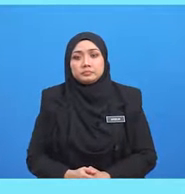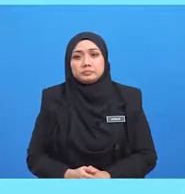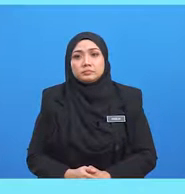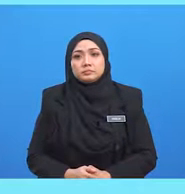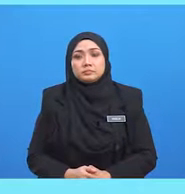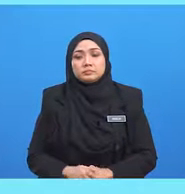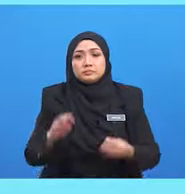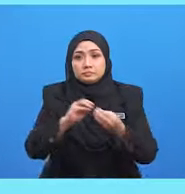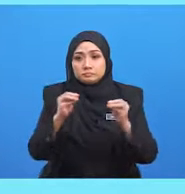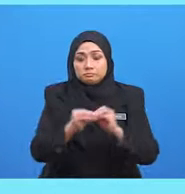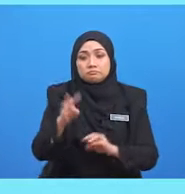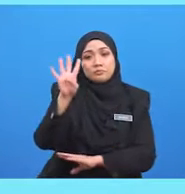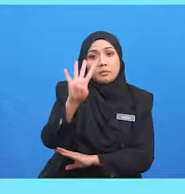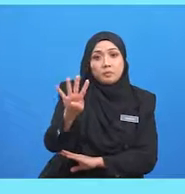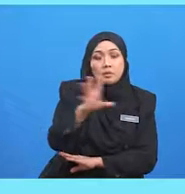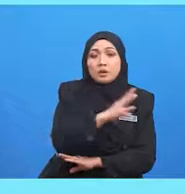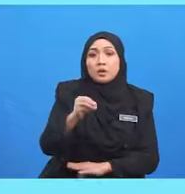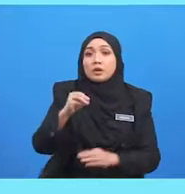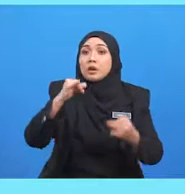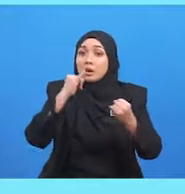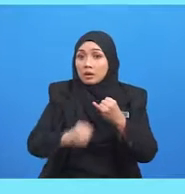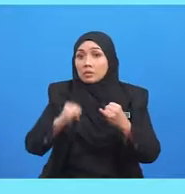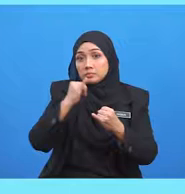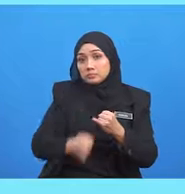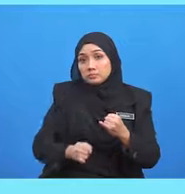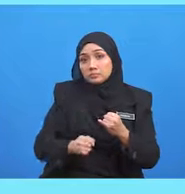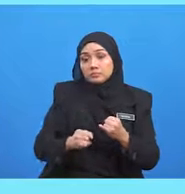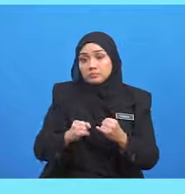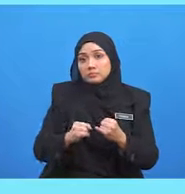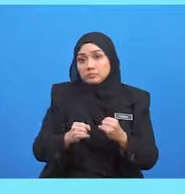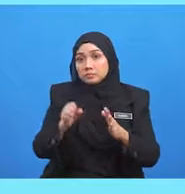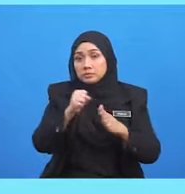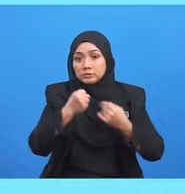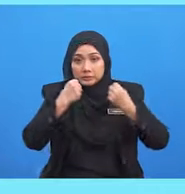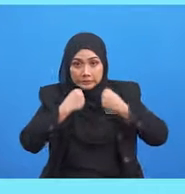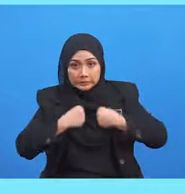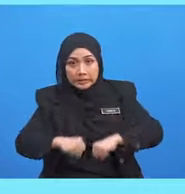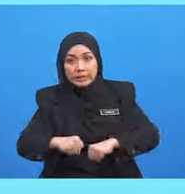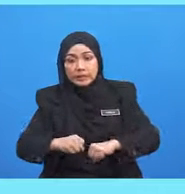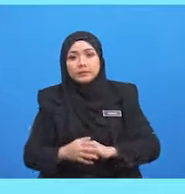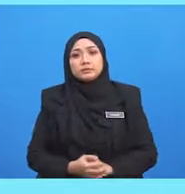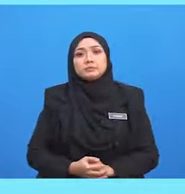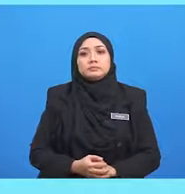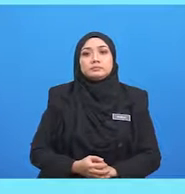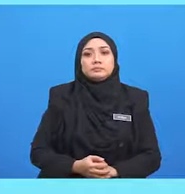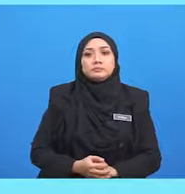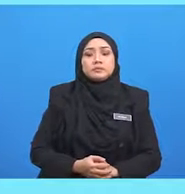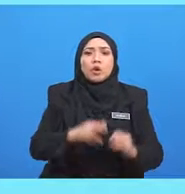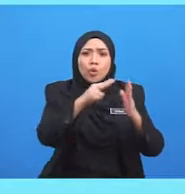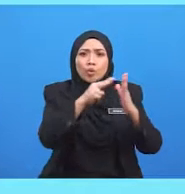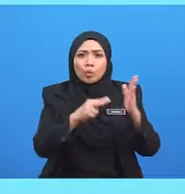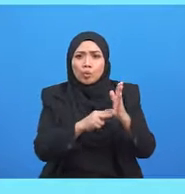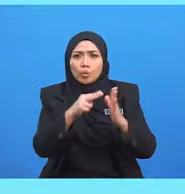syariah. Syariah ialah hukum agama yang merangkumi peraturan dalam